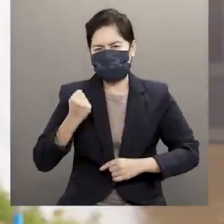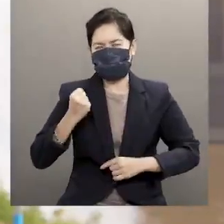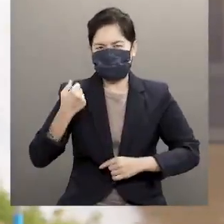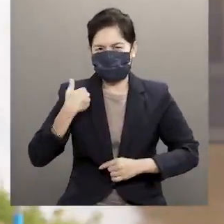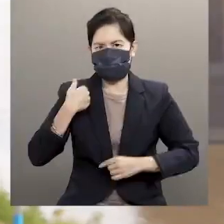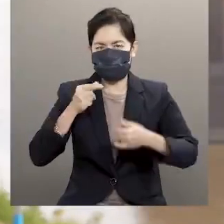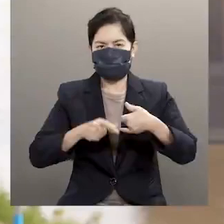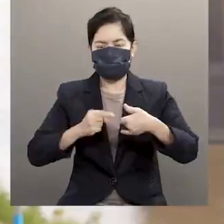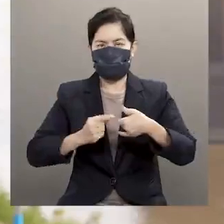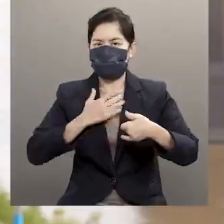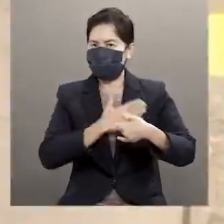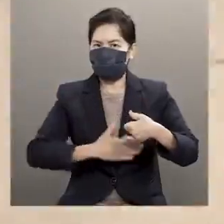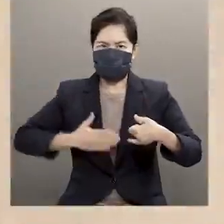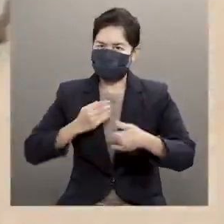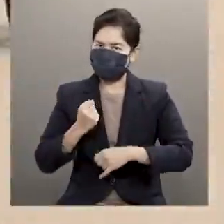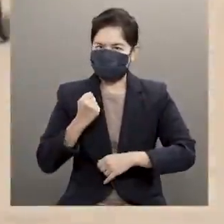แ็แงและสมบูนขึ้น